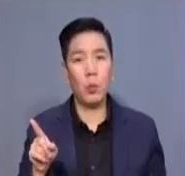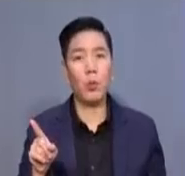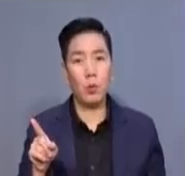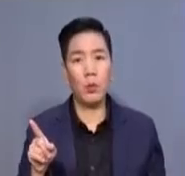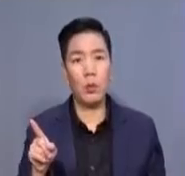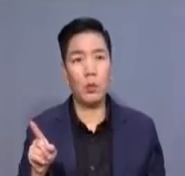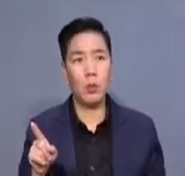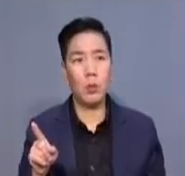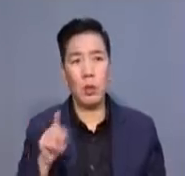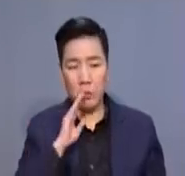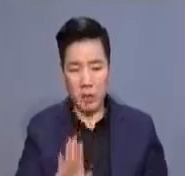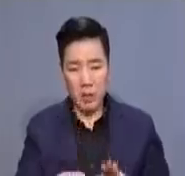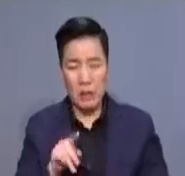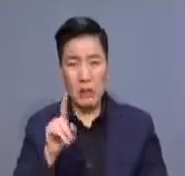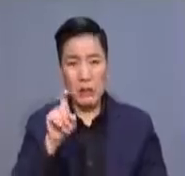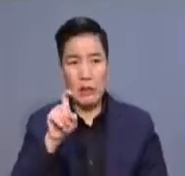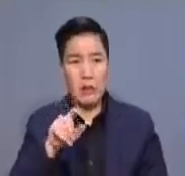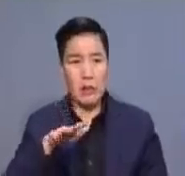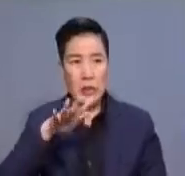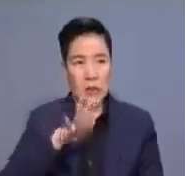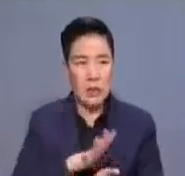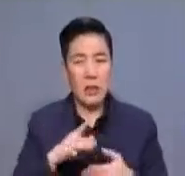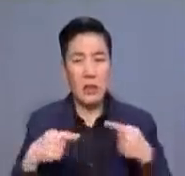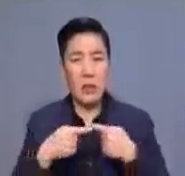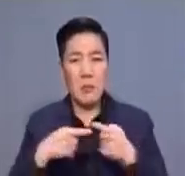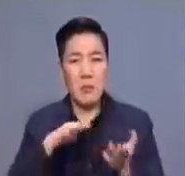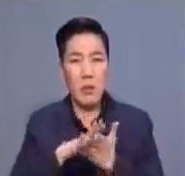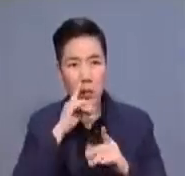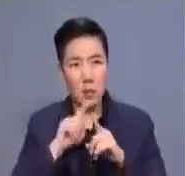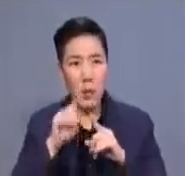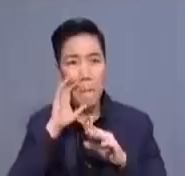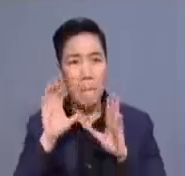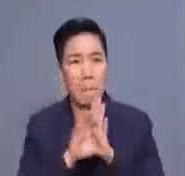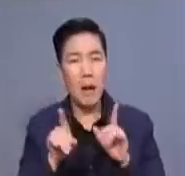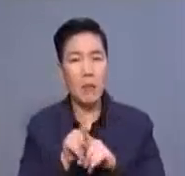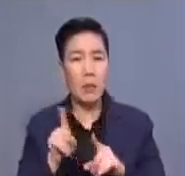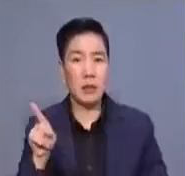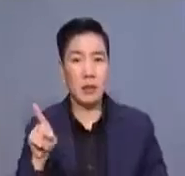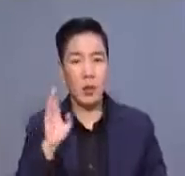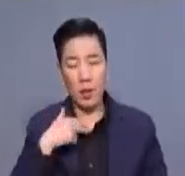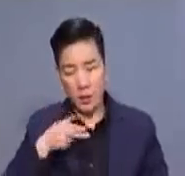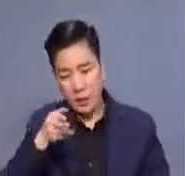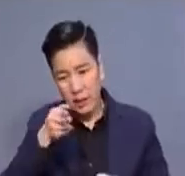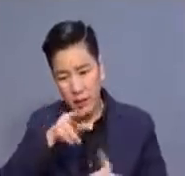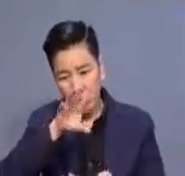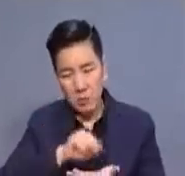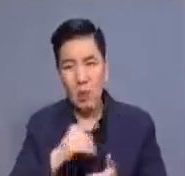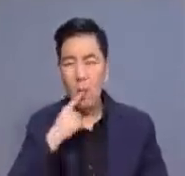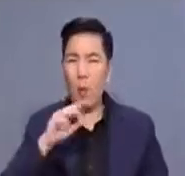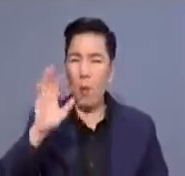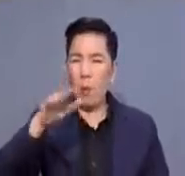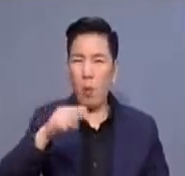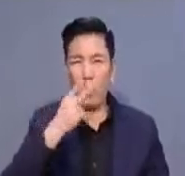ว เอออุ้ยถ้าเดินไม่ดูเนี่ยสะดุดนะฮะนี่แหละครับเป็นภาพที่เวลาเขาถ่ายขึ้นมาเขาก็บอกว่าโ